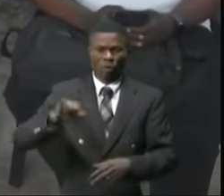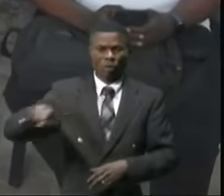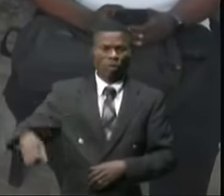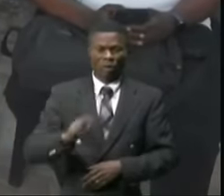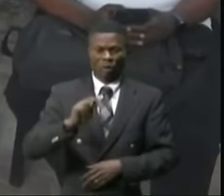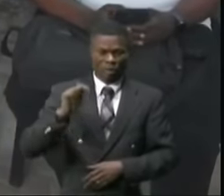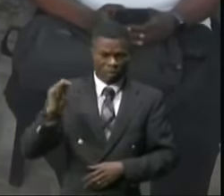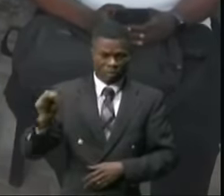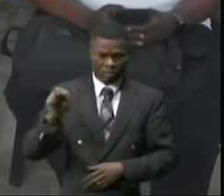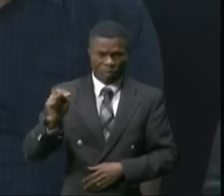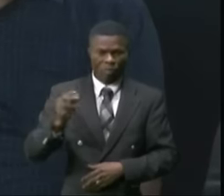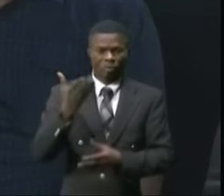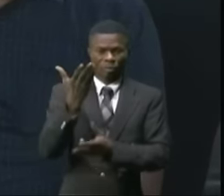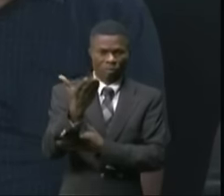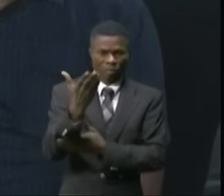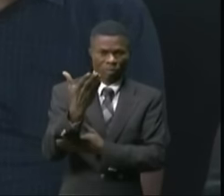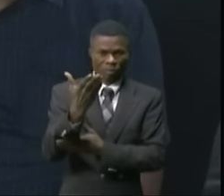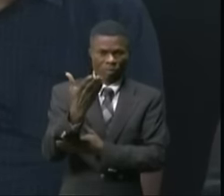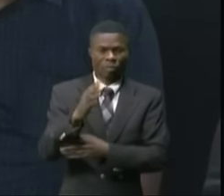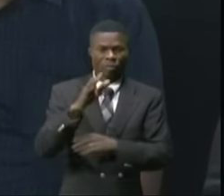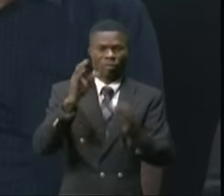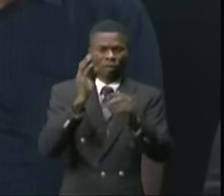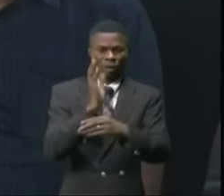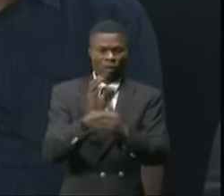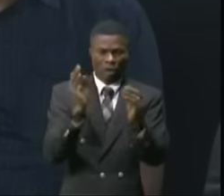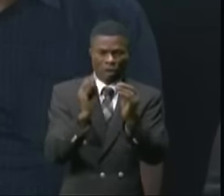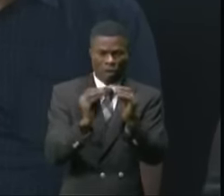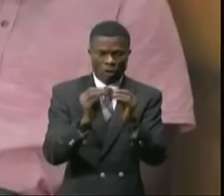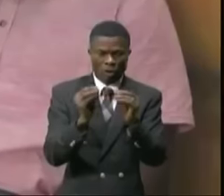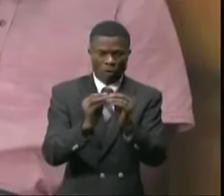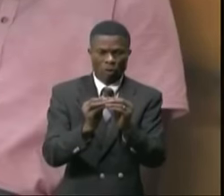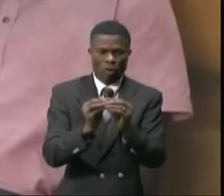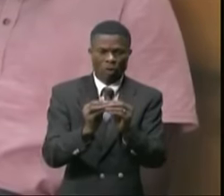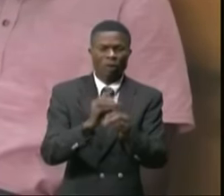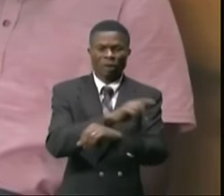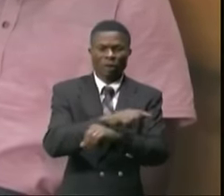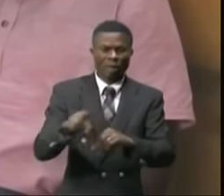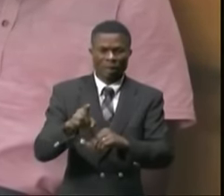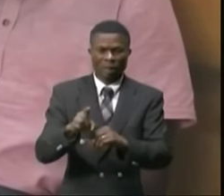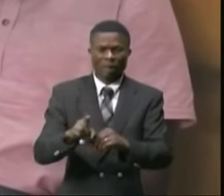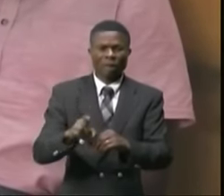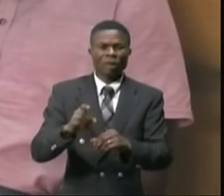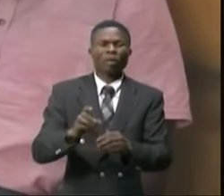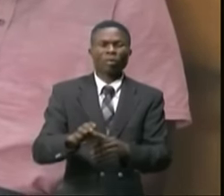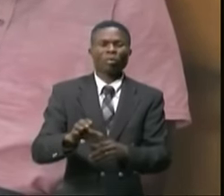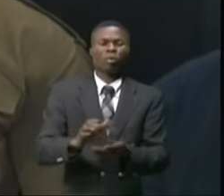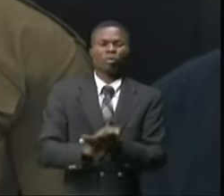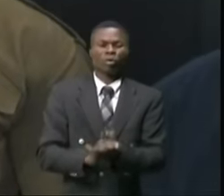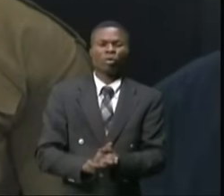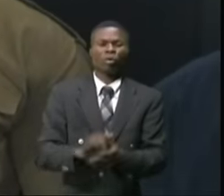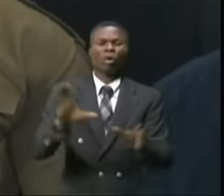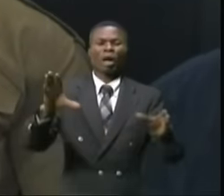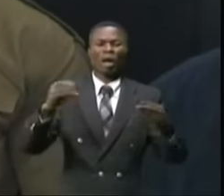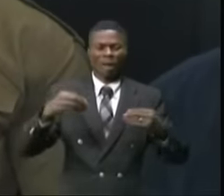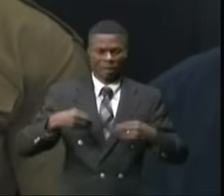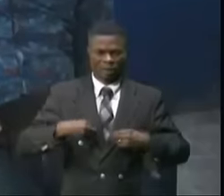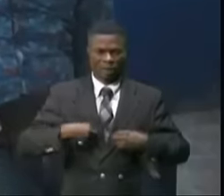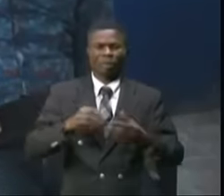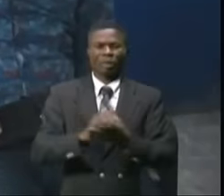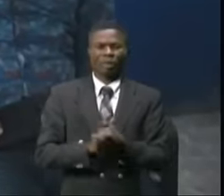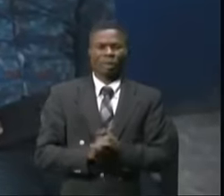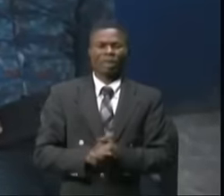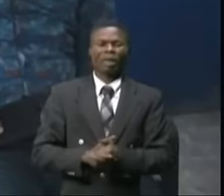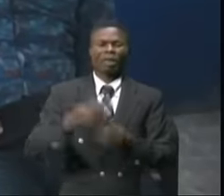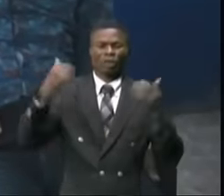Jean-Claude Sungula. Il invite à convoquer le conseil d'administration pour entériner la nomination du directeur général